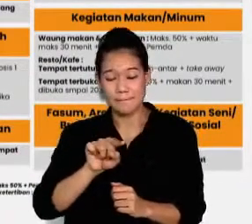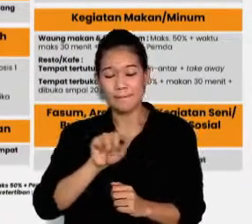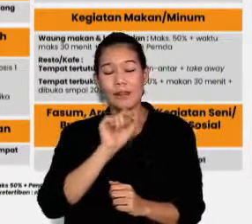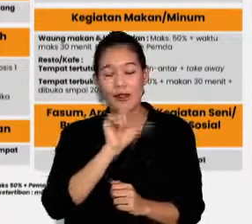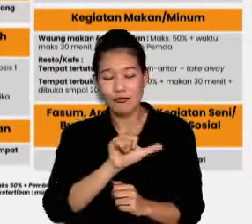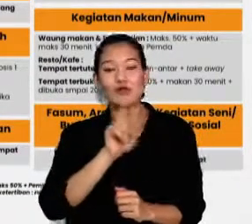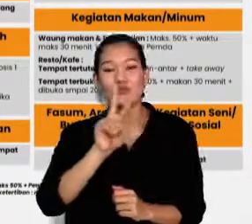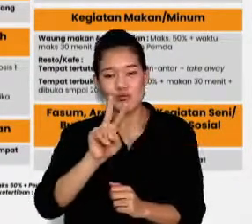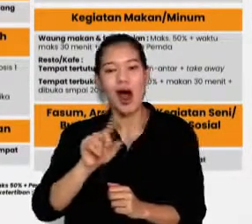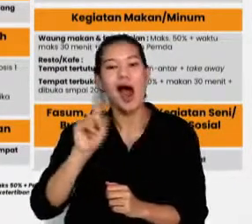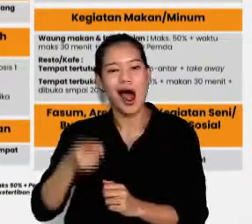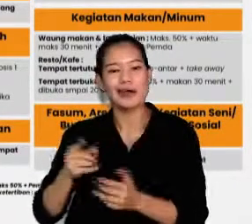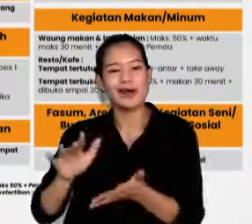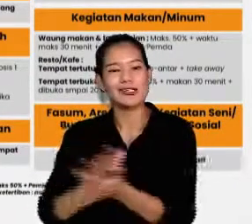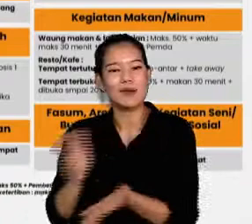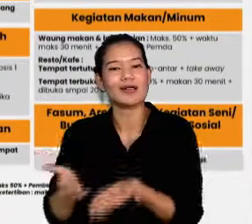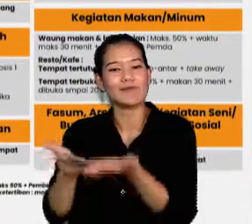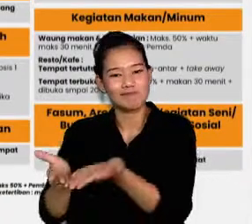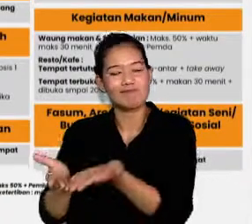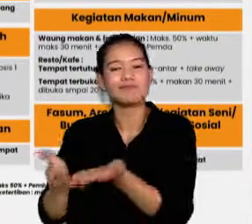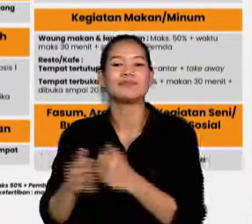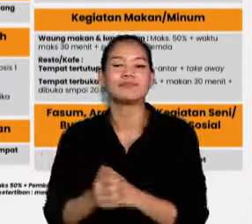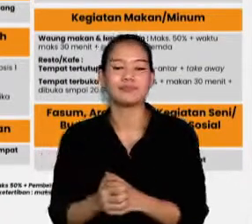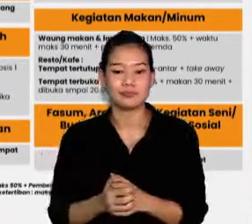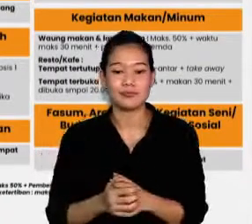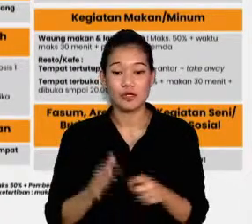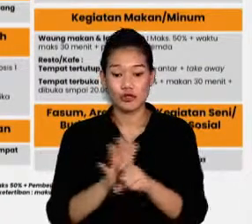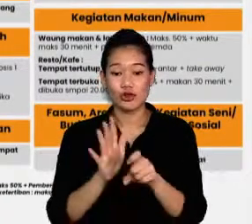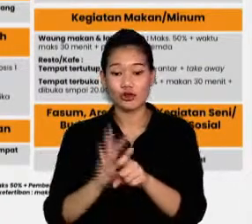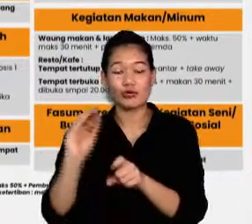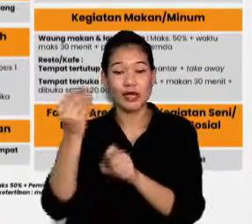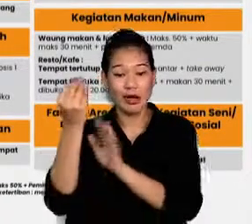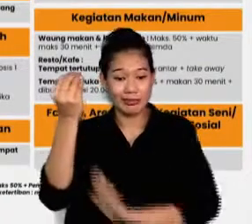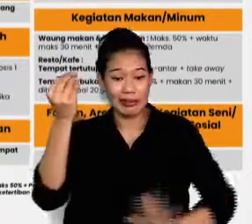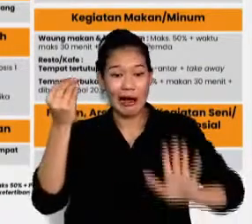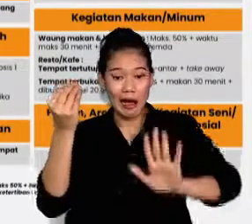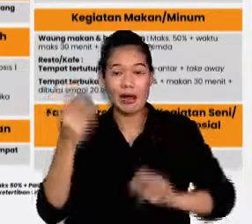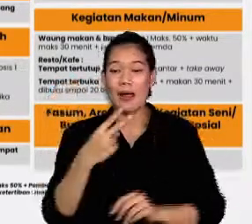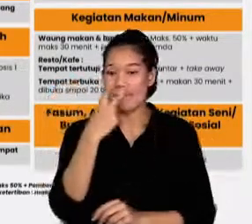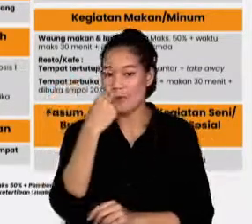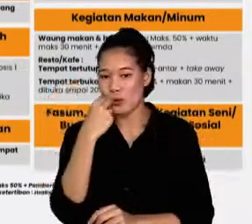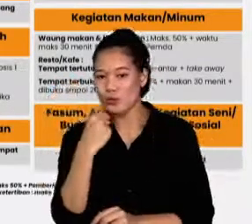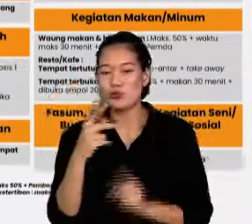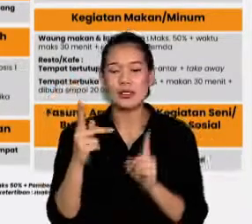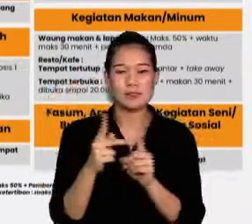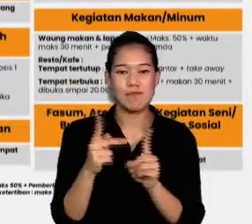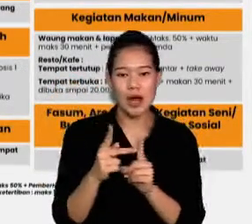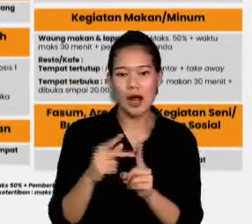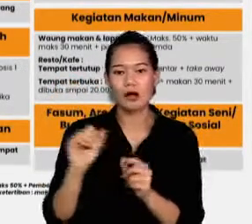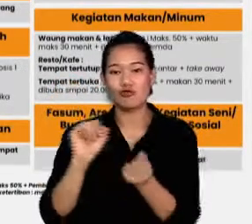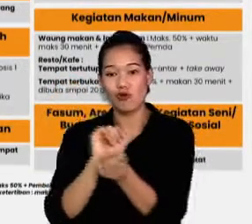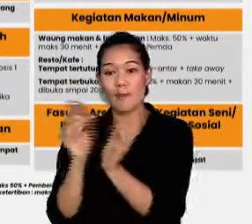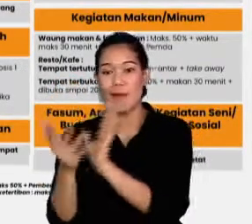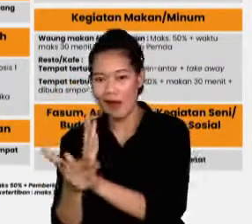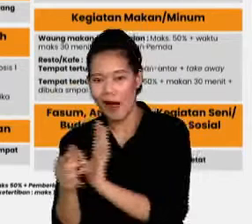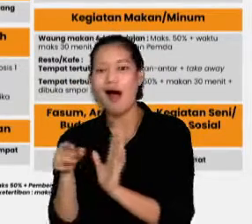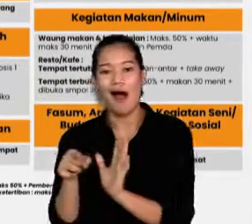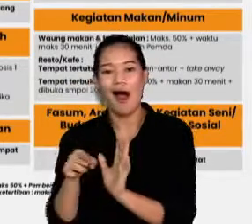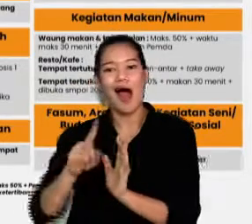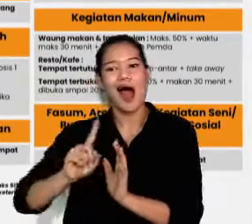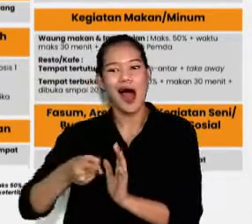kota-kota besar di level 4 seperti di DKI Jakarta Bandung Semarang dan Surabaya